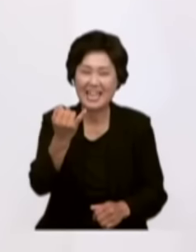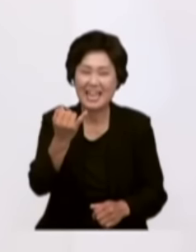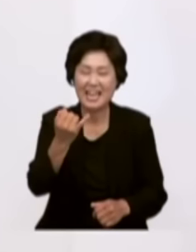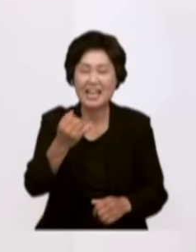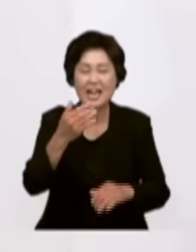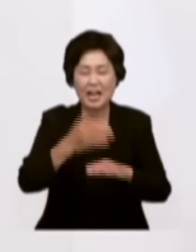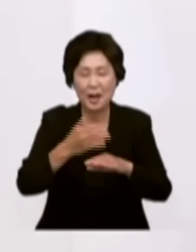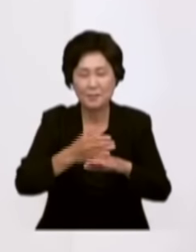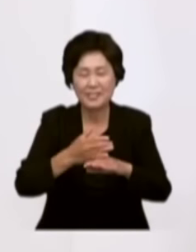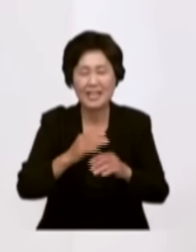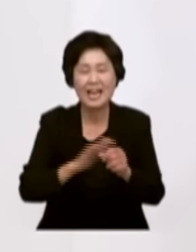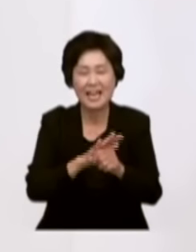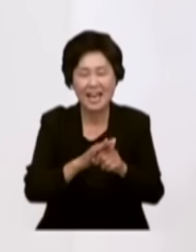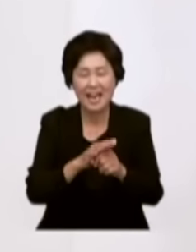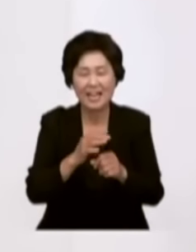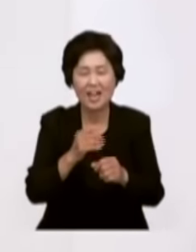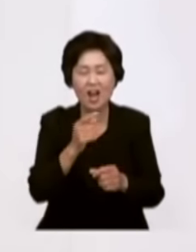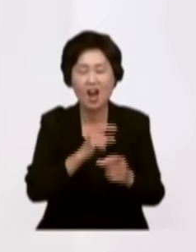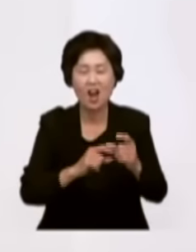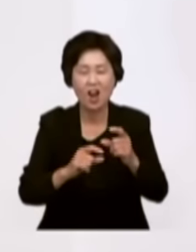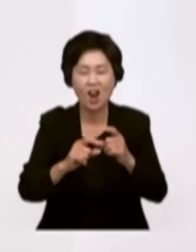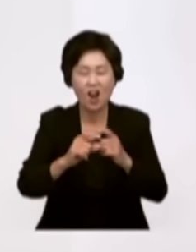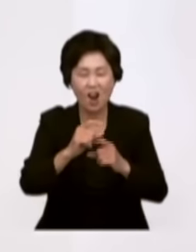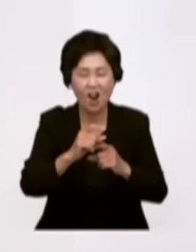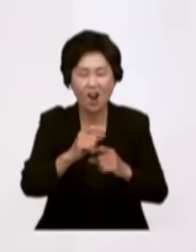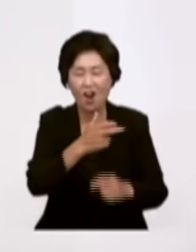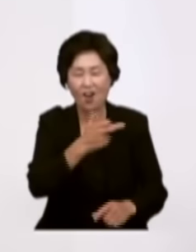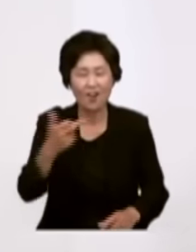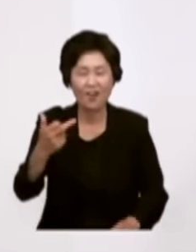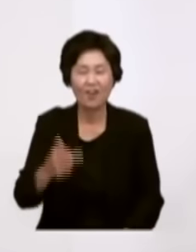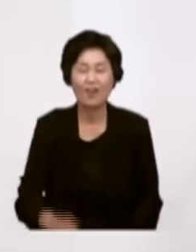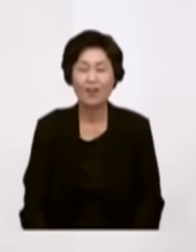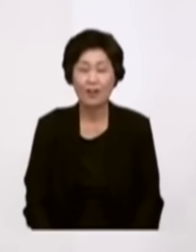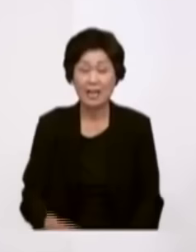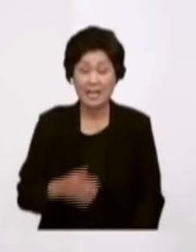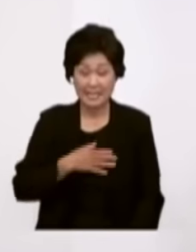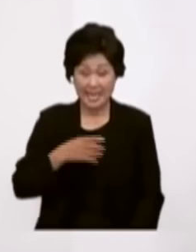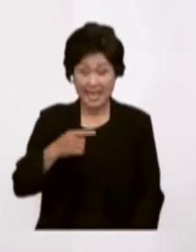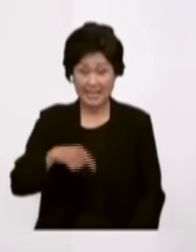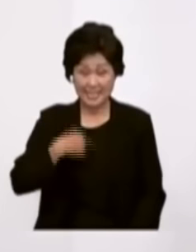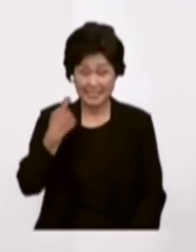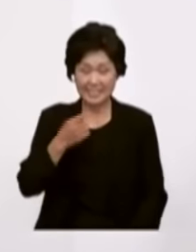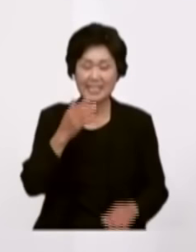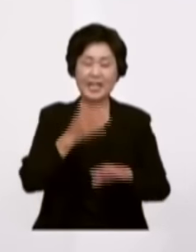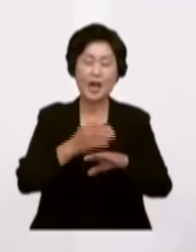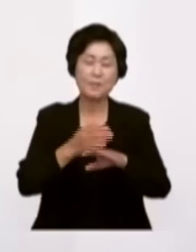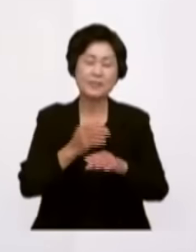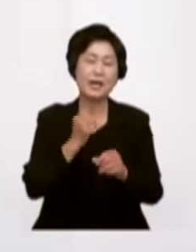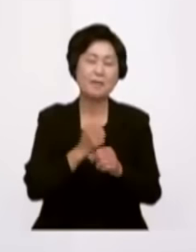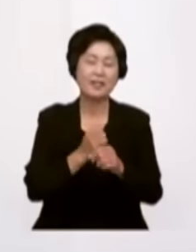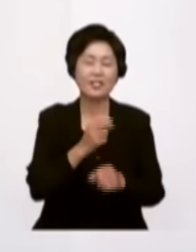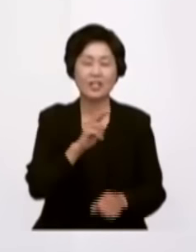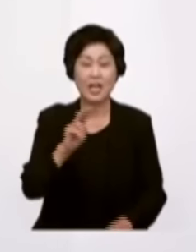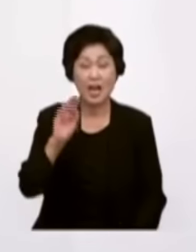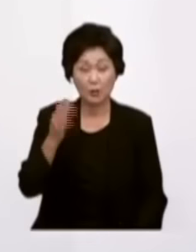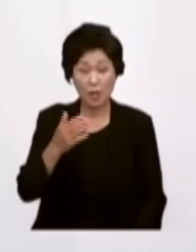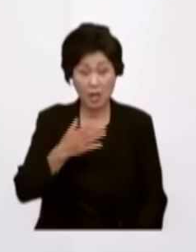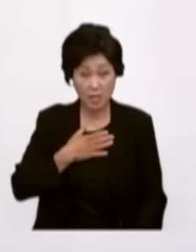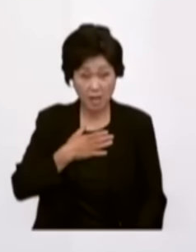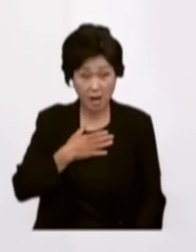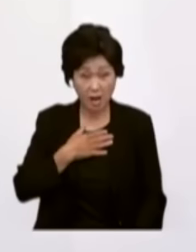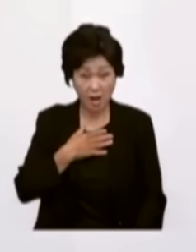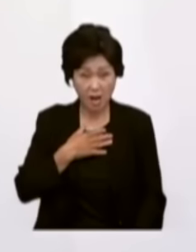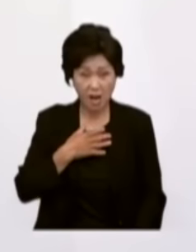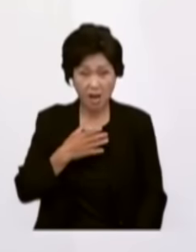감사 기도가 절로 나오는 게 내가 감사할 일을 만들어야 된다는 생각이 드는 게 전에는 내가 집안일을 도와주는 게 내가 왜 밖에서 돈까지